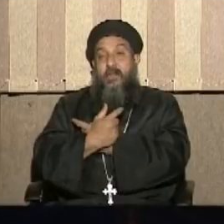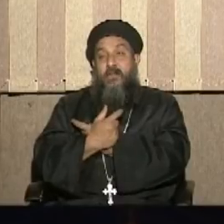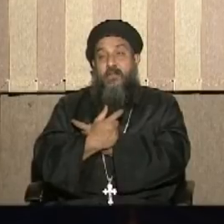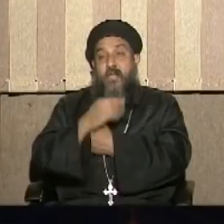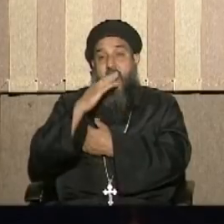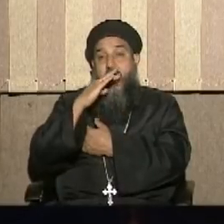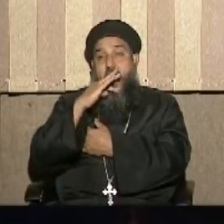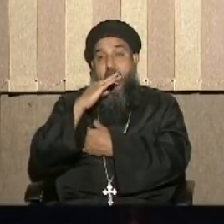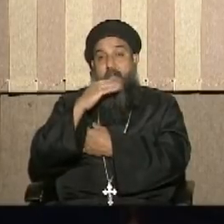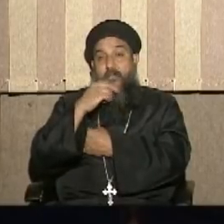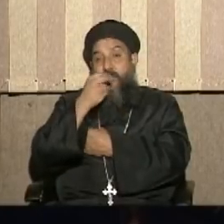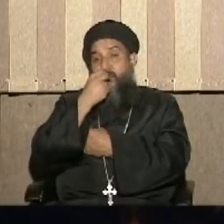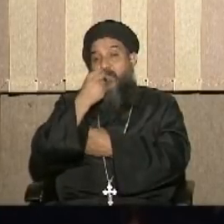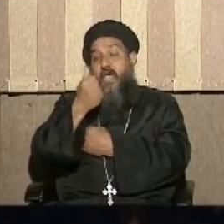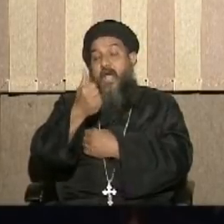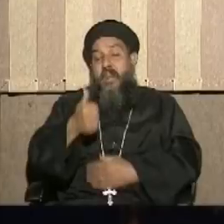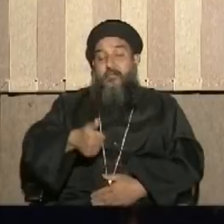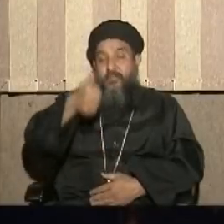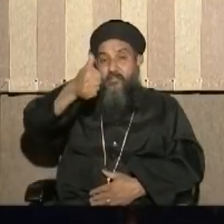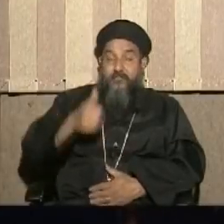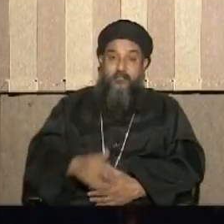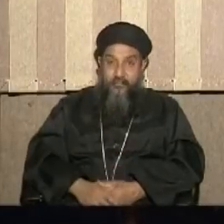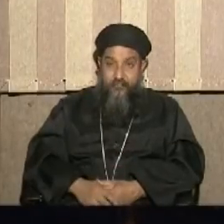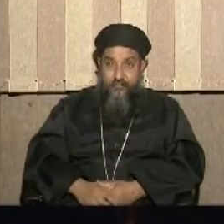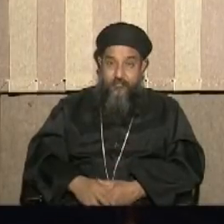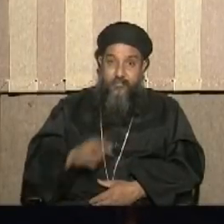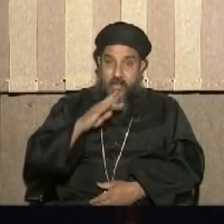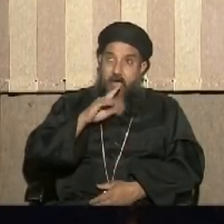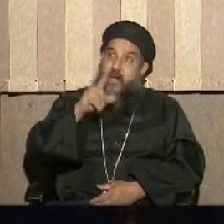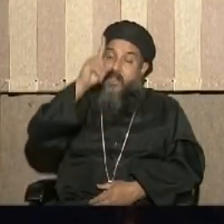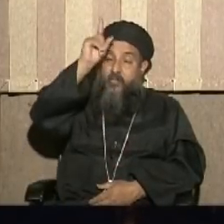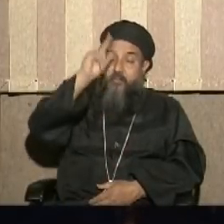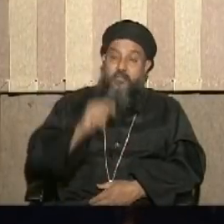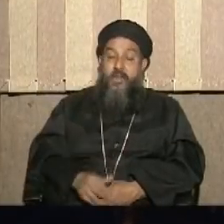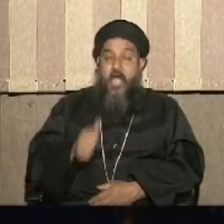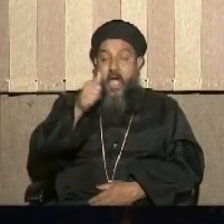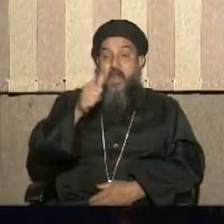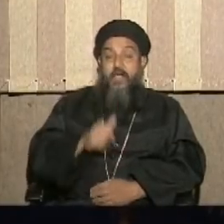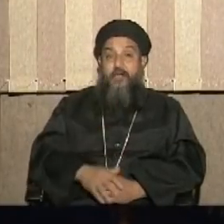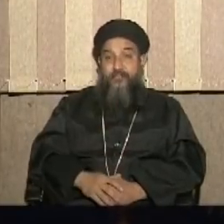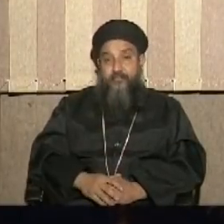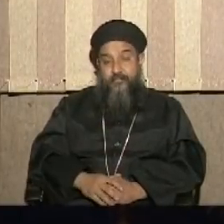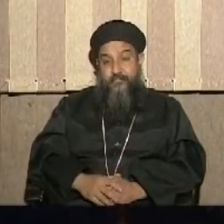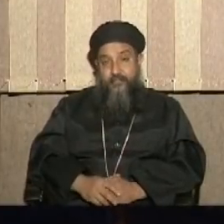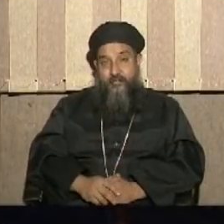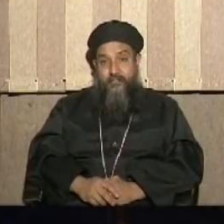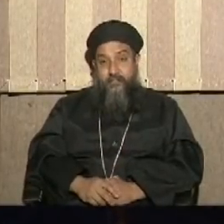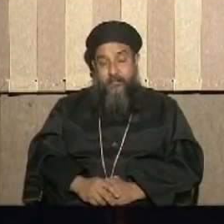أحلى من الشاهد يا أولاد كلام ربنا